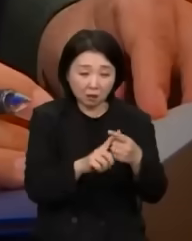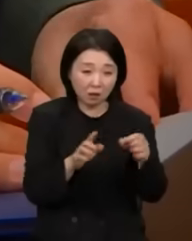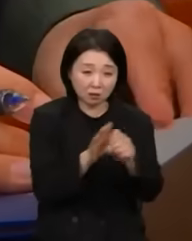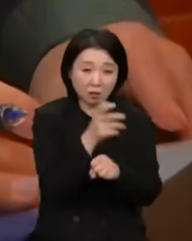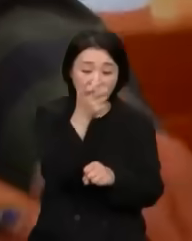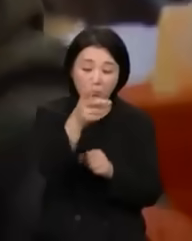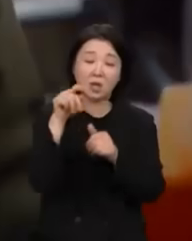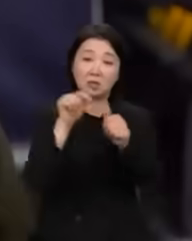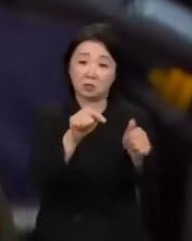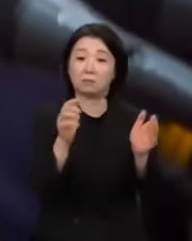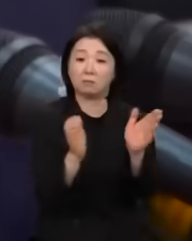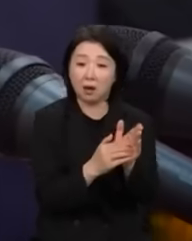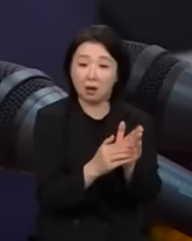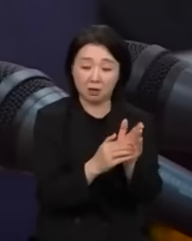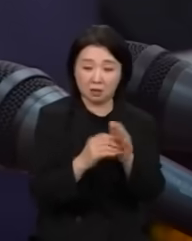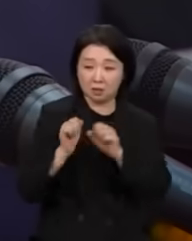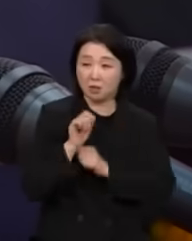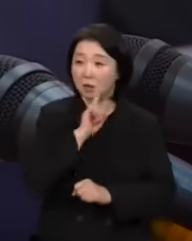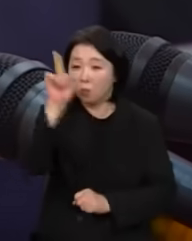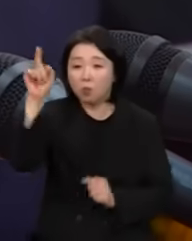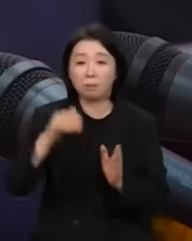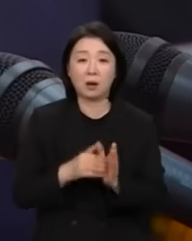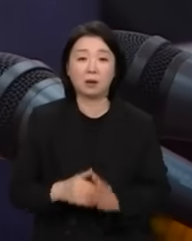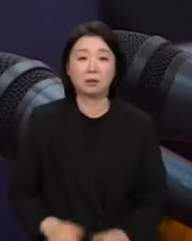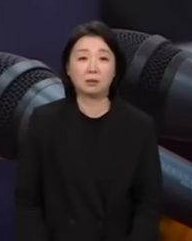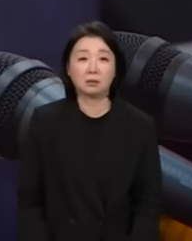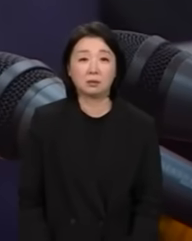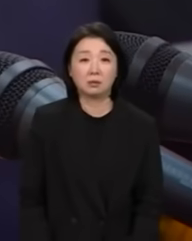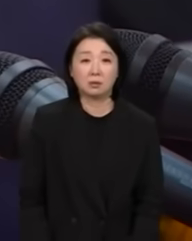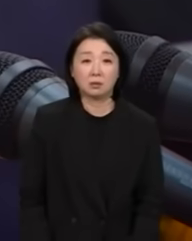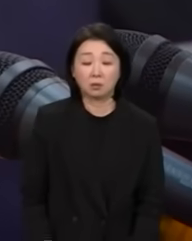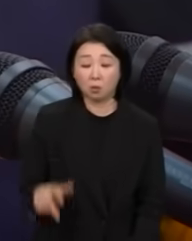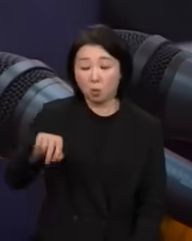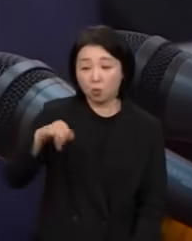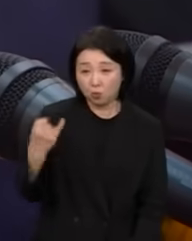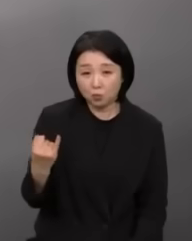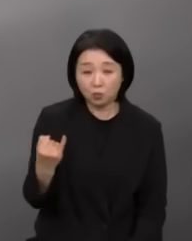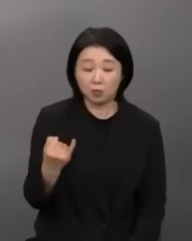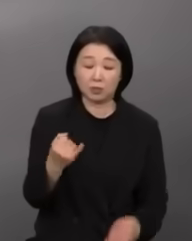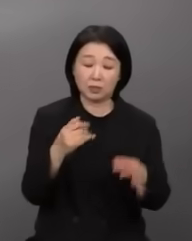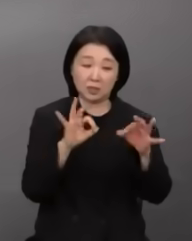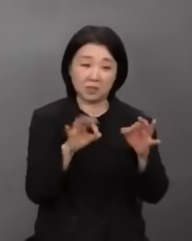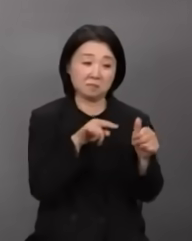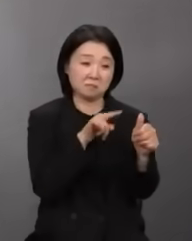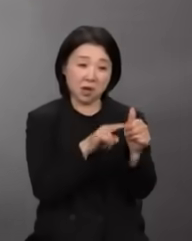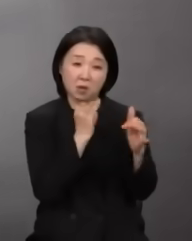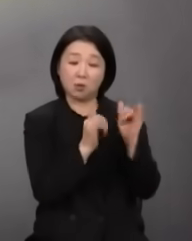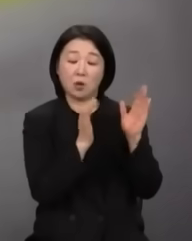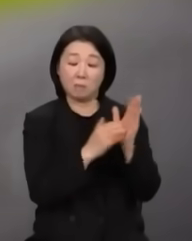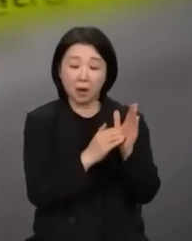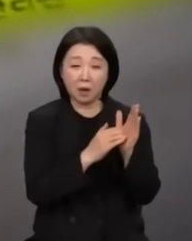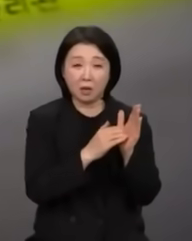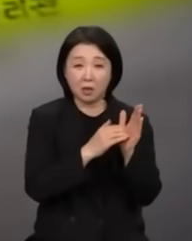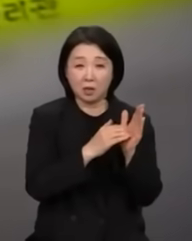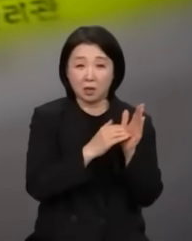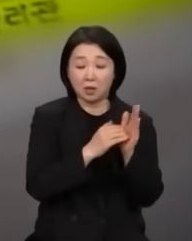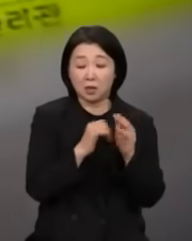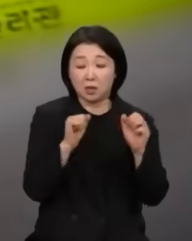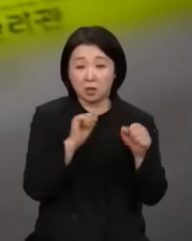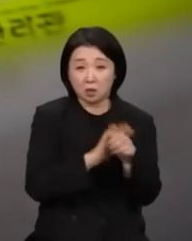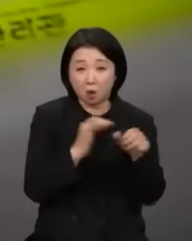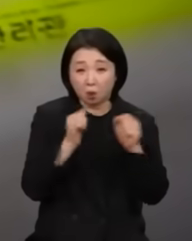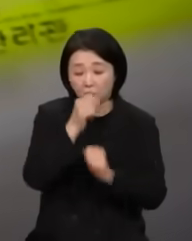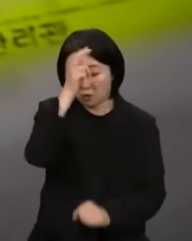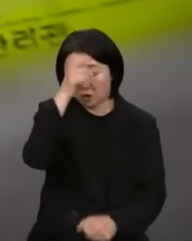이첩 중단 지시와 장관 보고가 이어졌습니다. 곧이어 유 관리관은 김 사령관과 통화한 뒤 경북경찰청에 전화해 사건